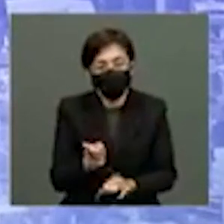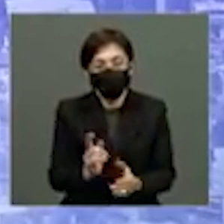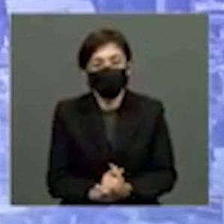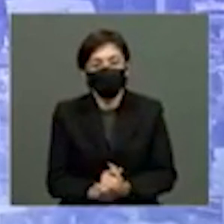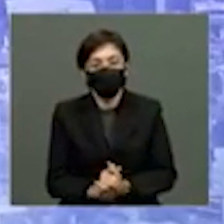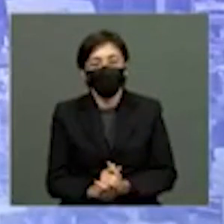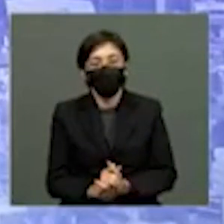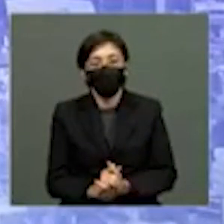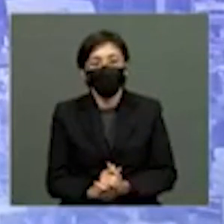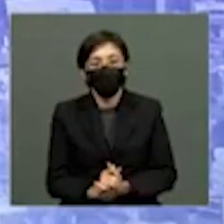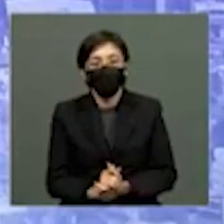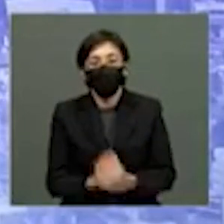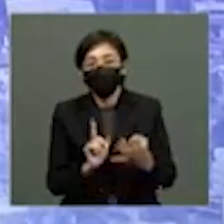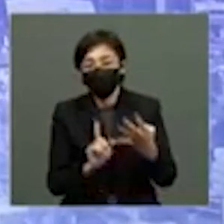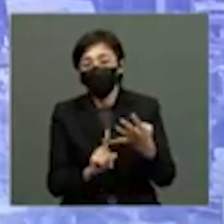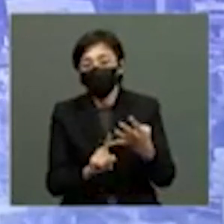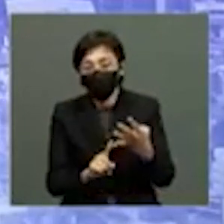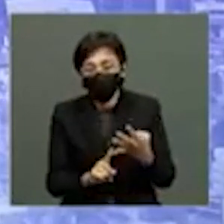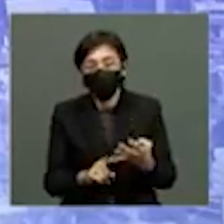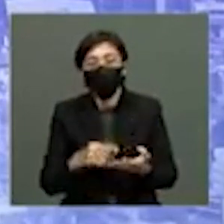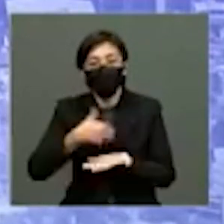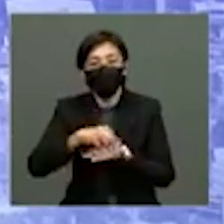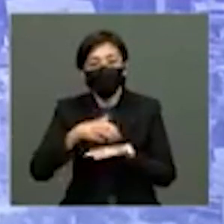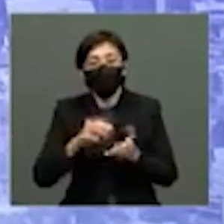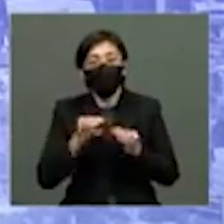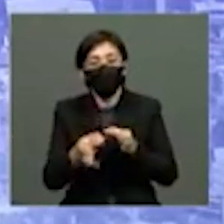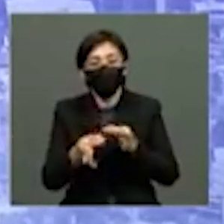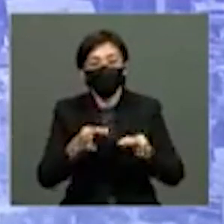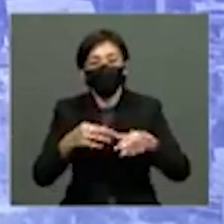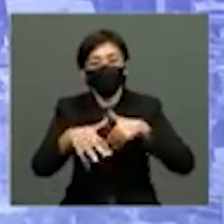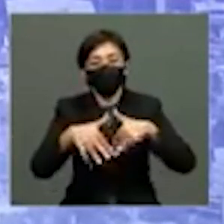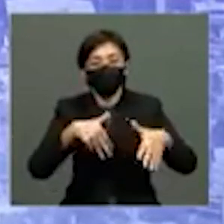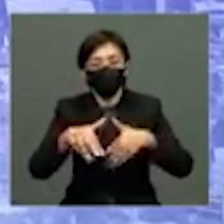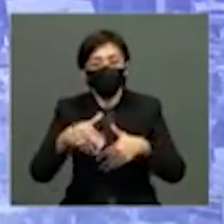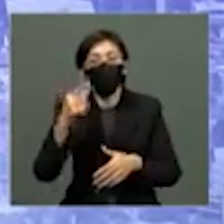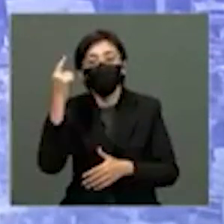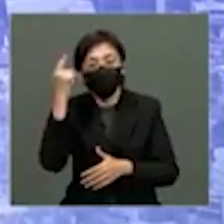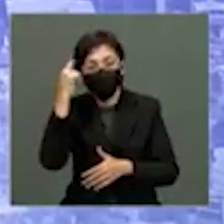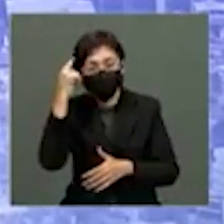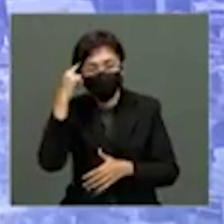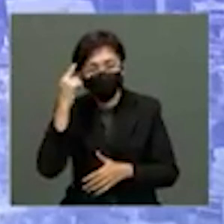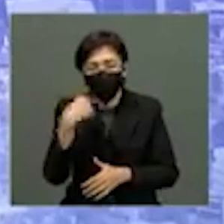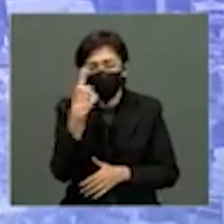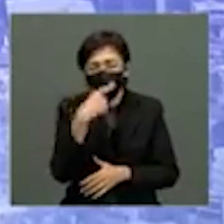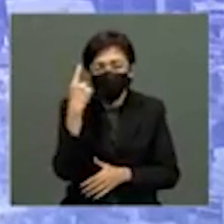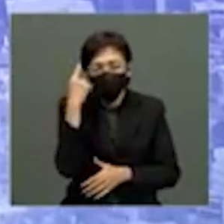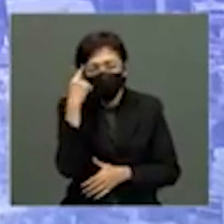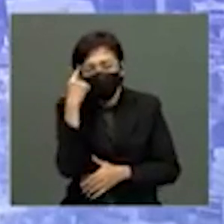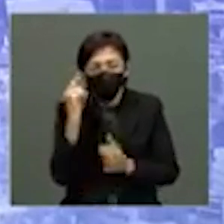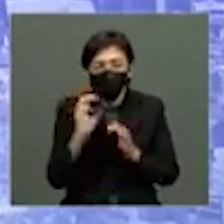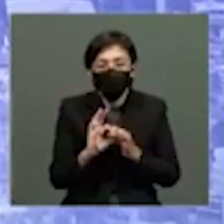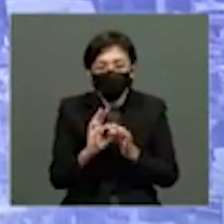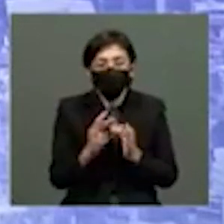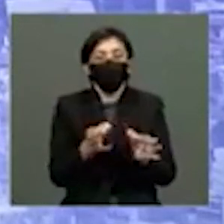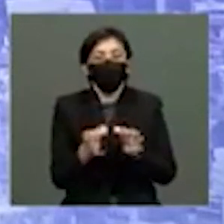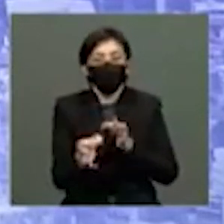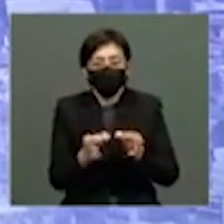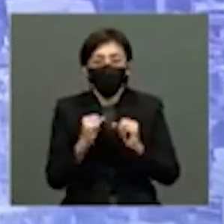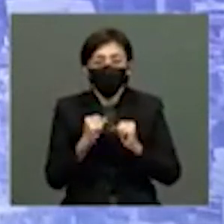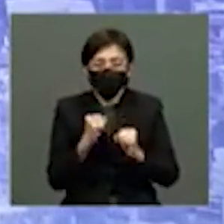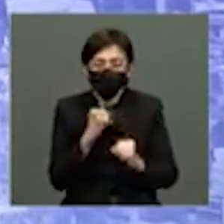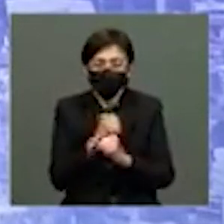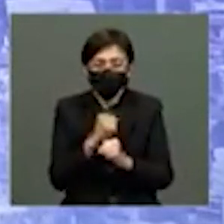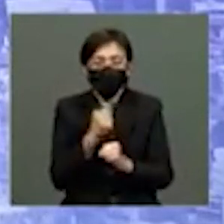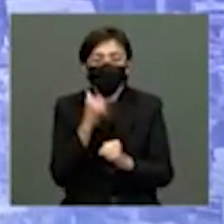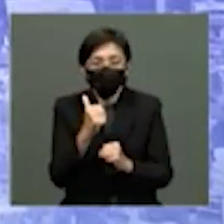นั้นอันนี้ก็ให้ผมได้มาสื่อสารกับพี่น้องประชาชนในผู้ที่กังวลใจเรื่องนี้อยู่นะครับเราก็พยายามทำให้ดีที่สุ